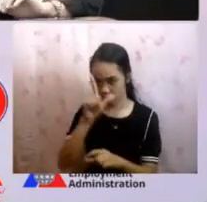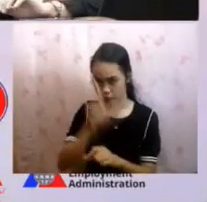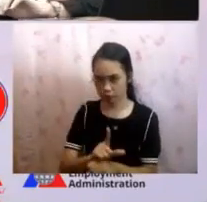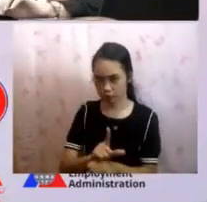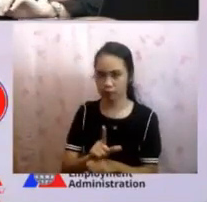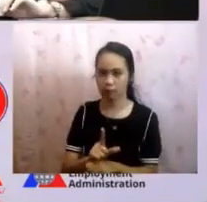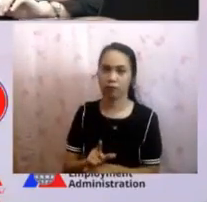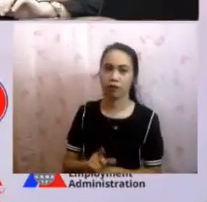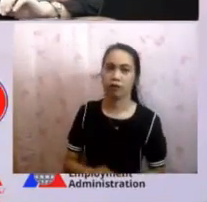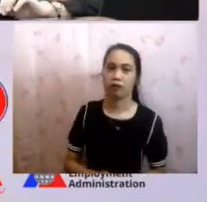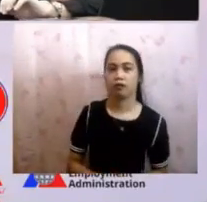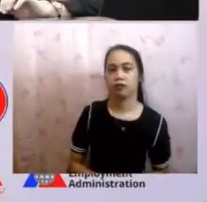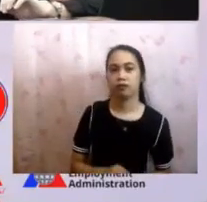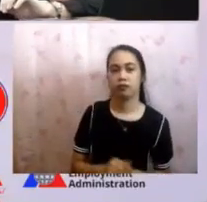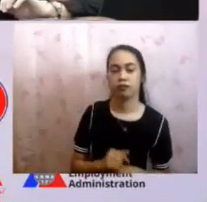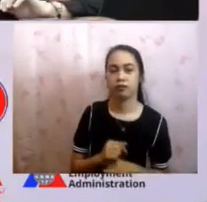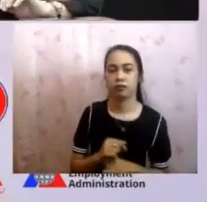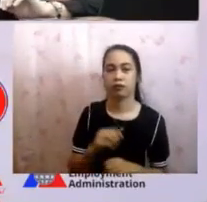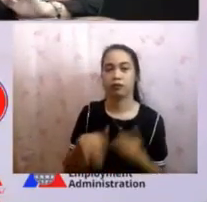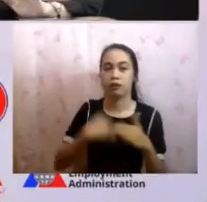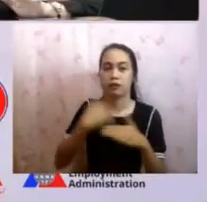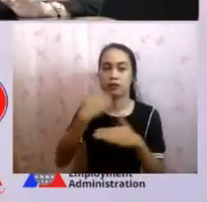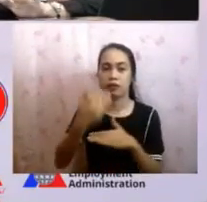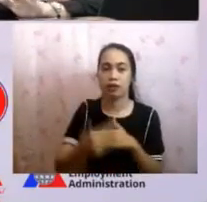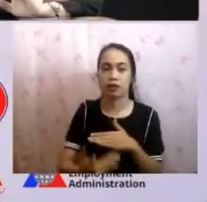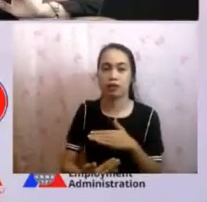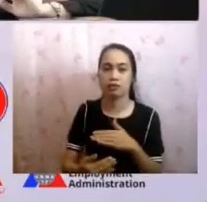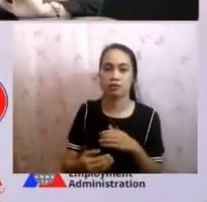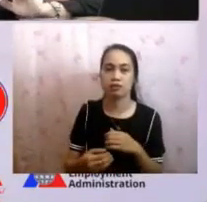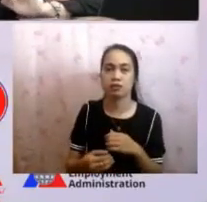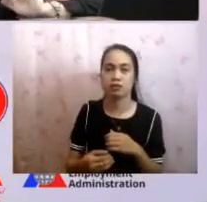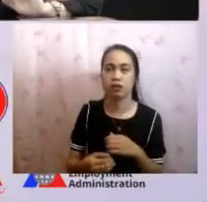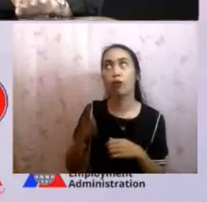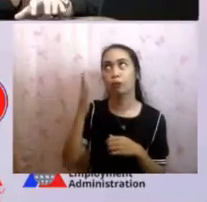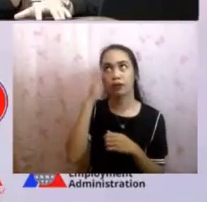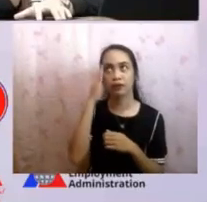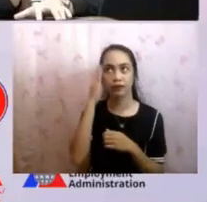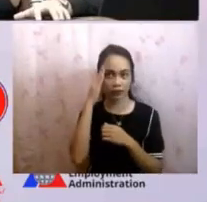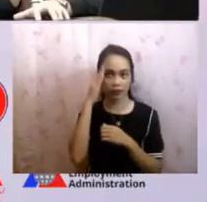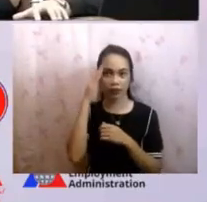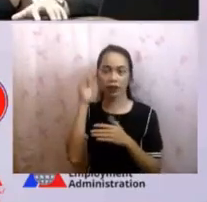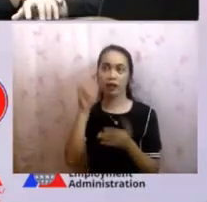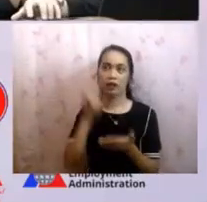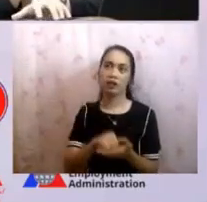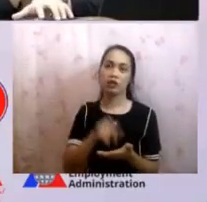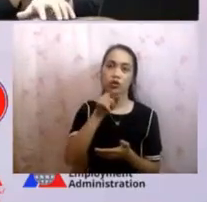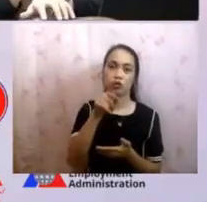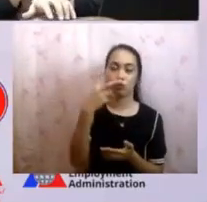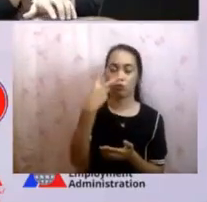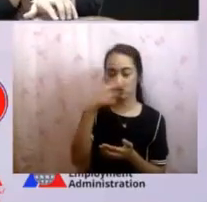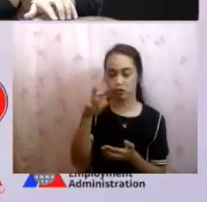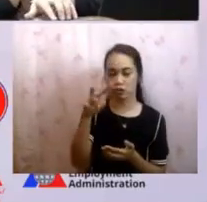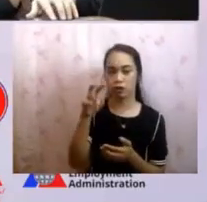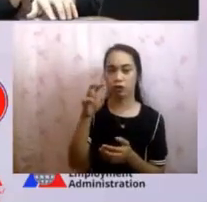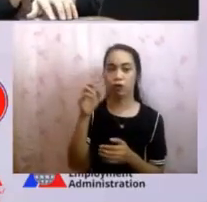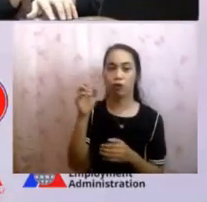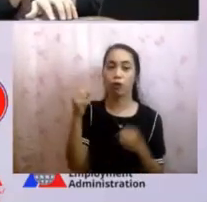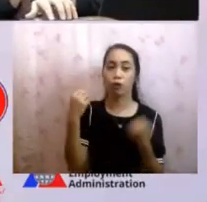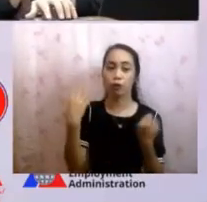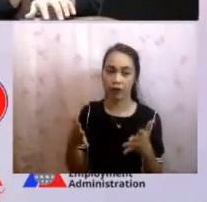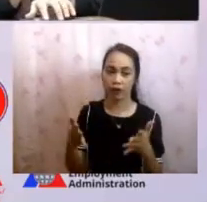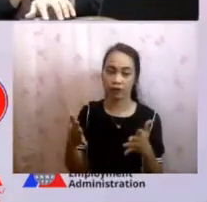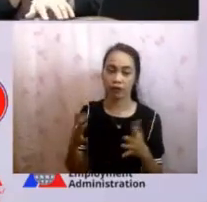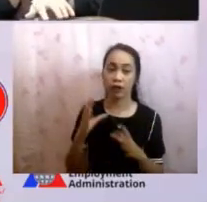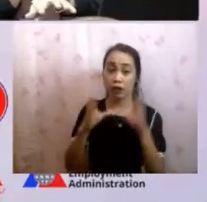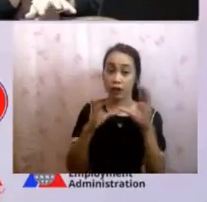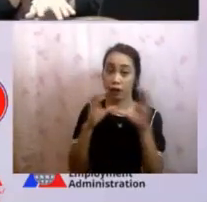nag-hiring. So assuming na nakita na ka og company, so gi-invite na ka for interview. So